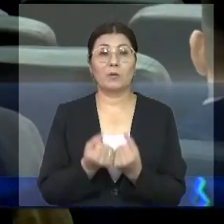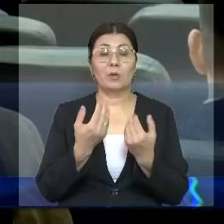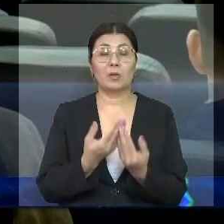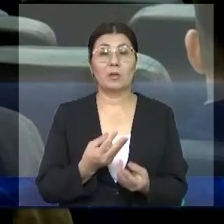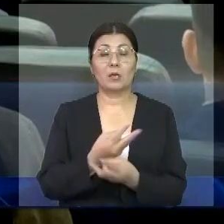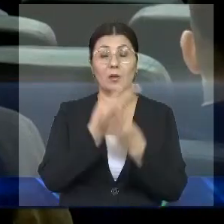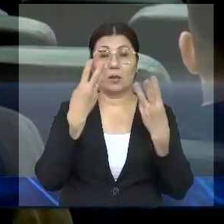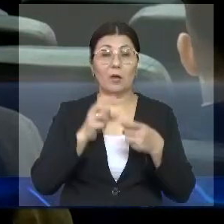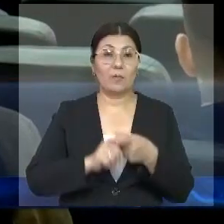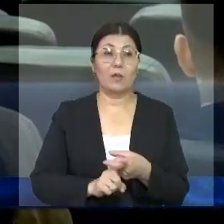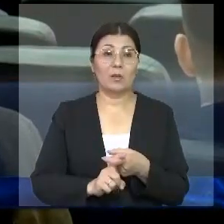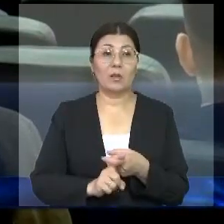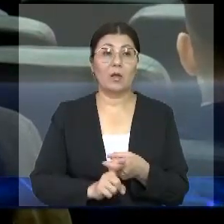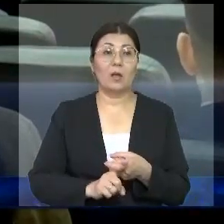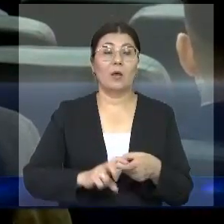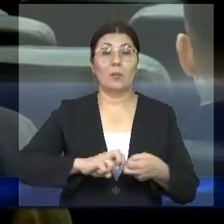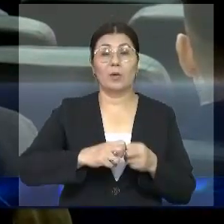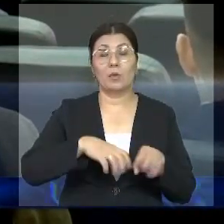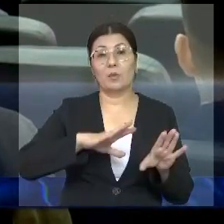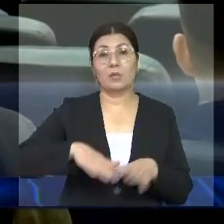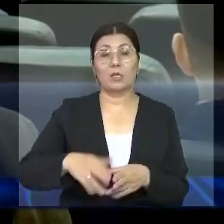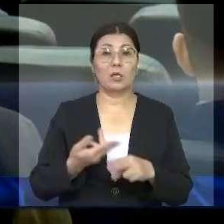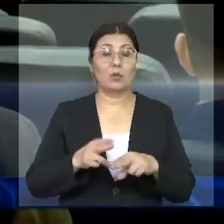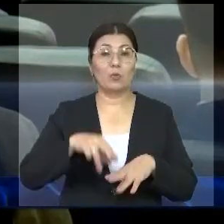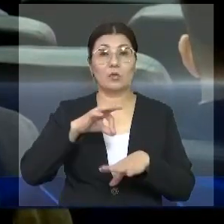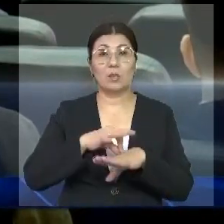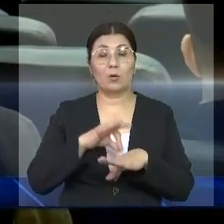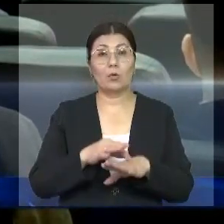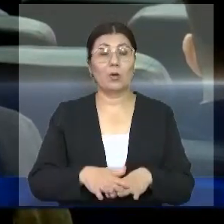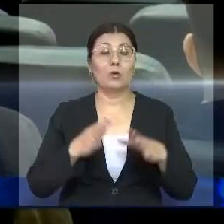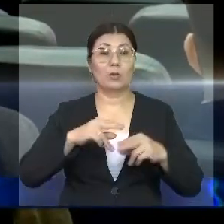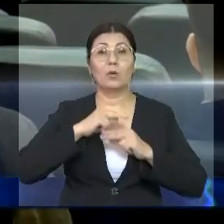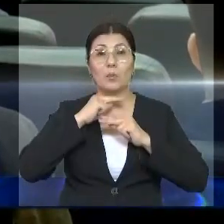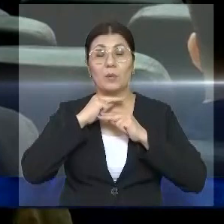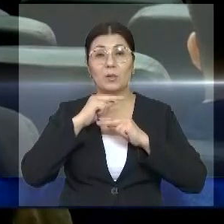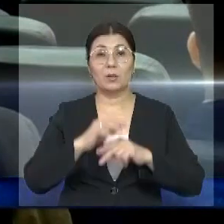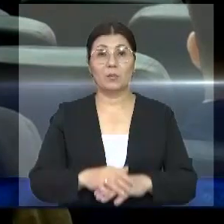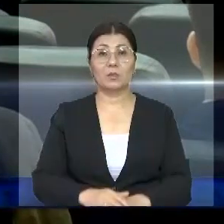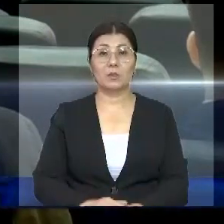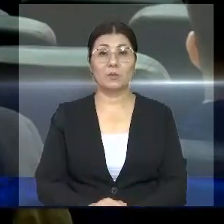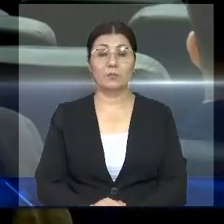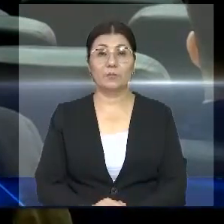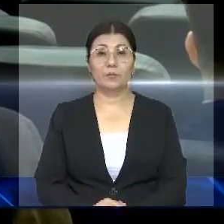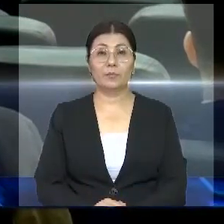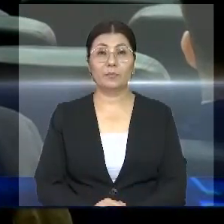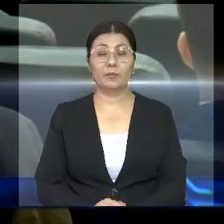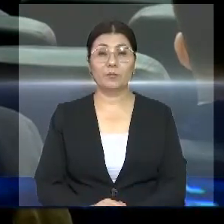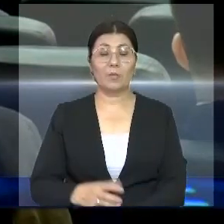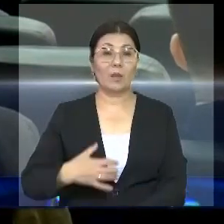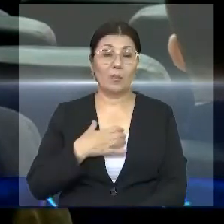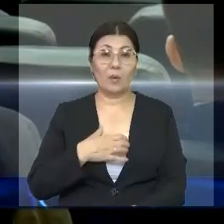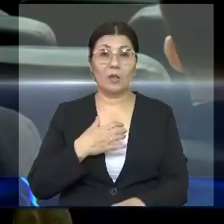проблема біреуі болып когнитивті бұзылыстар, сонымен қатар деменция деп атаймыз, сондай бір проблема өте маңызды болып